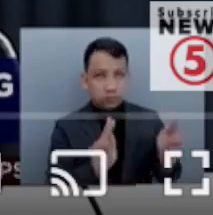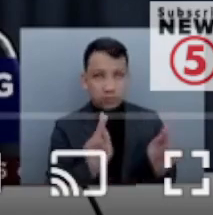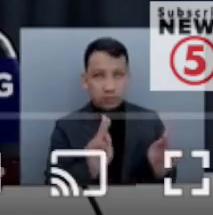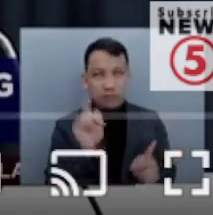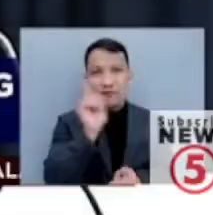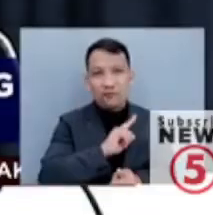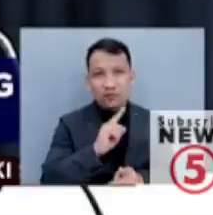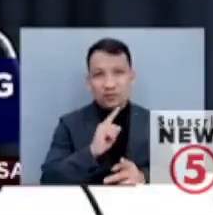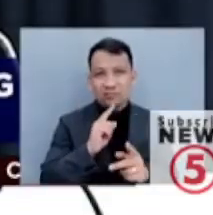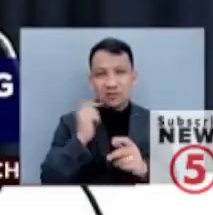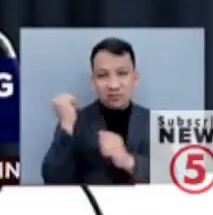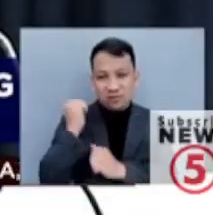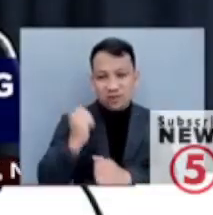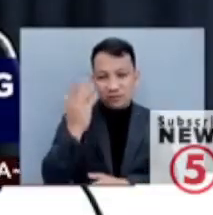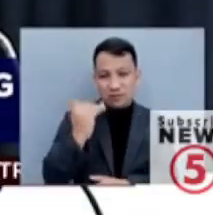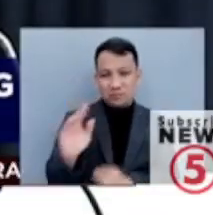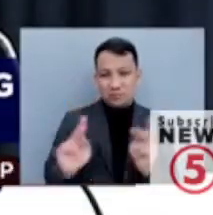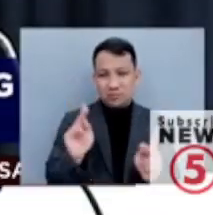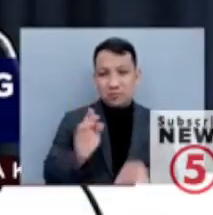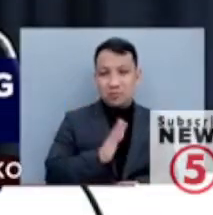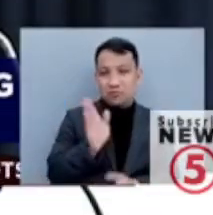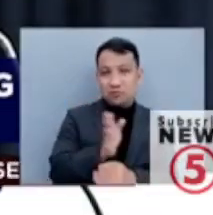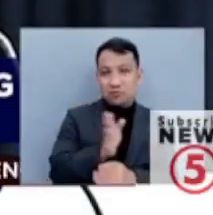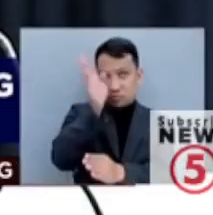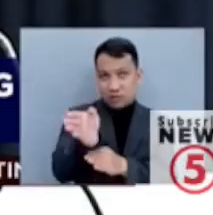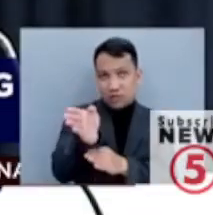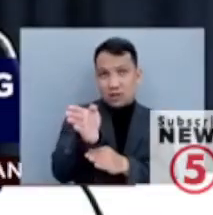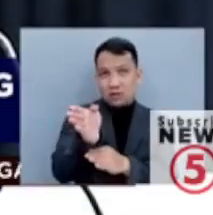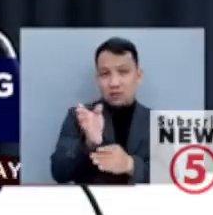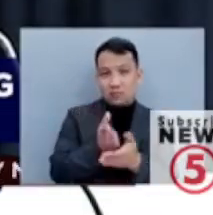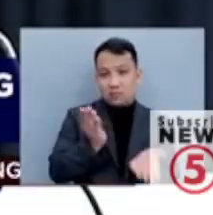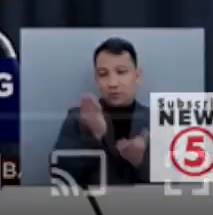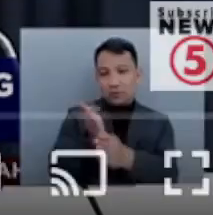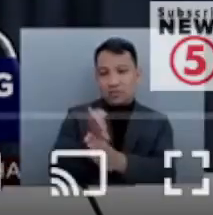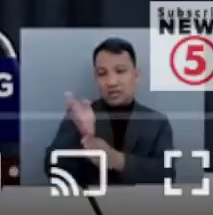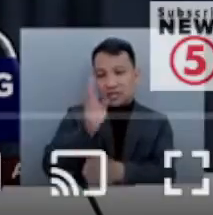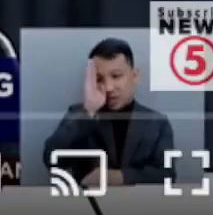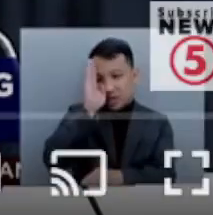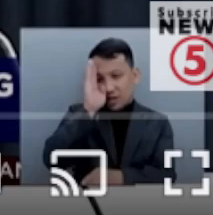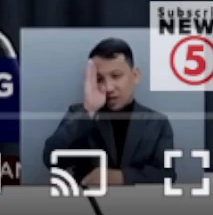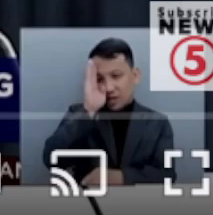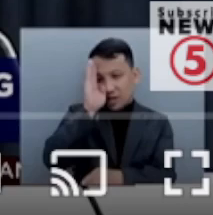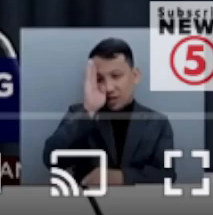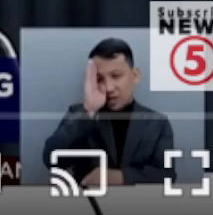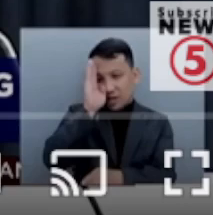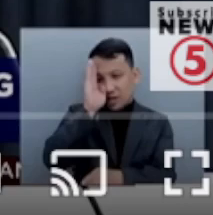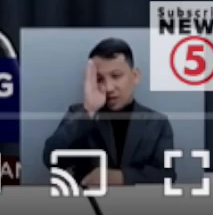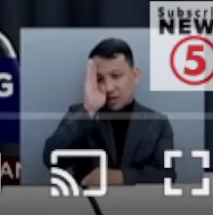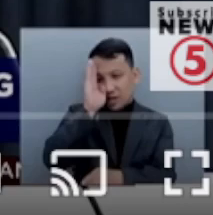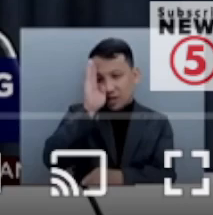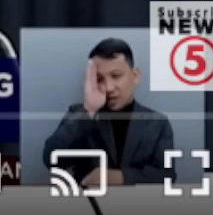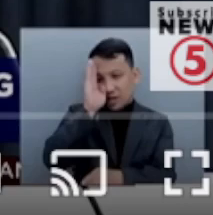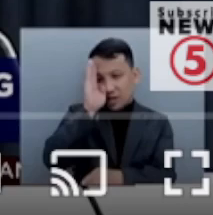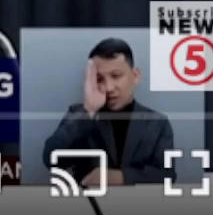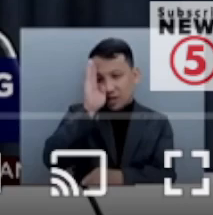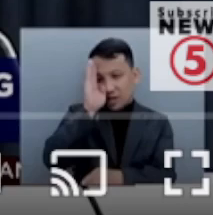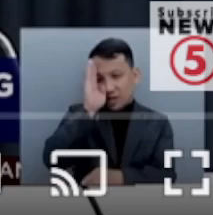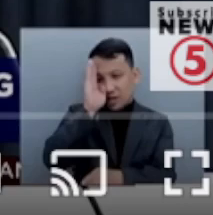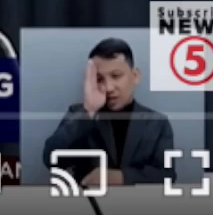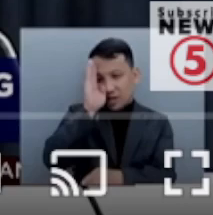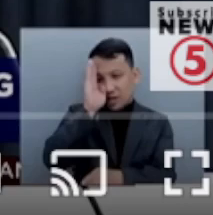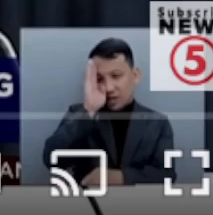eh. Parang ang dating kasi sa tao, pag pumunta tayo sa UN, mas matapang tayo. Pag pumunta... No! No, no, no, no,